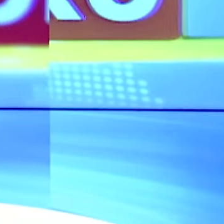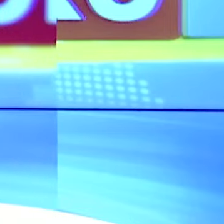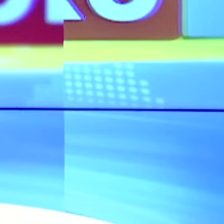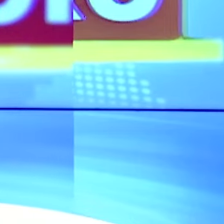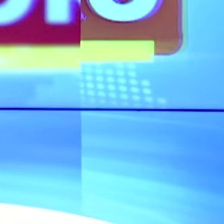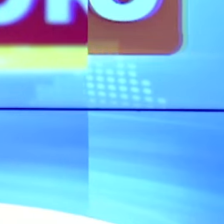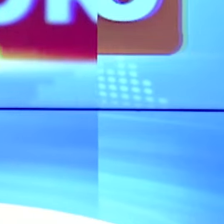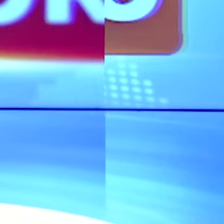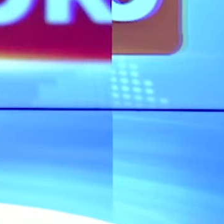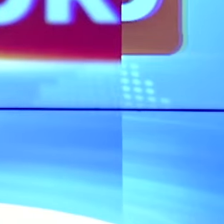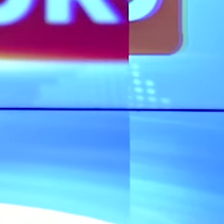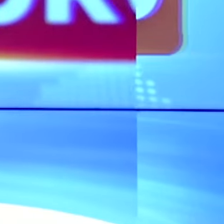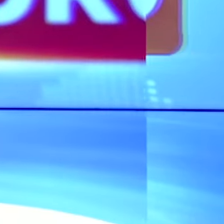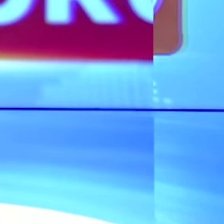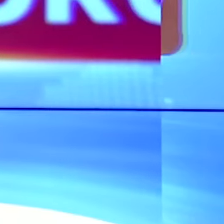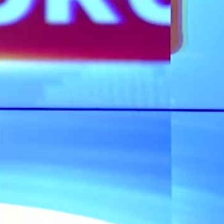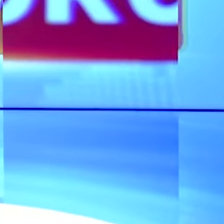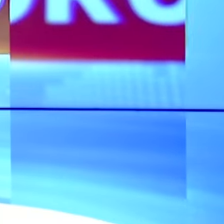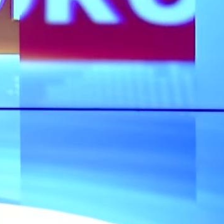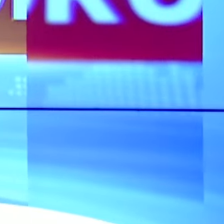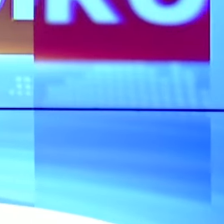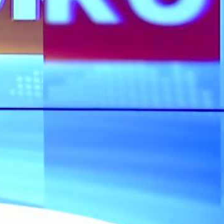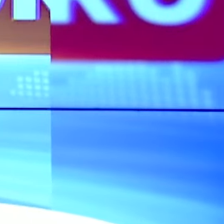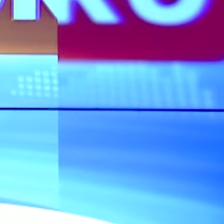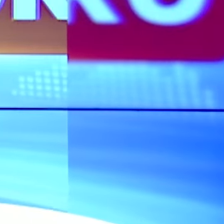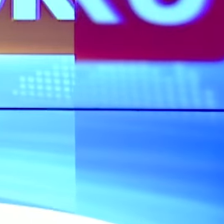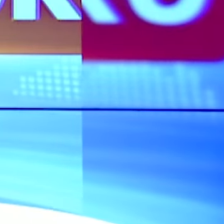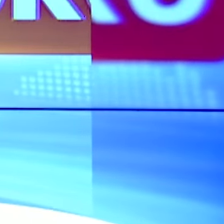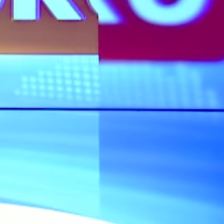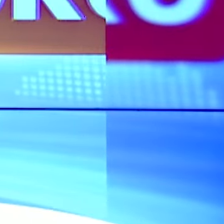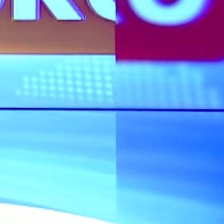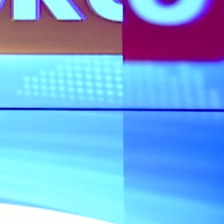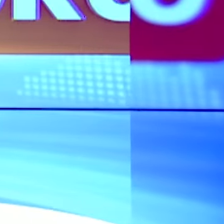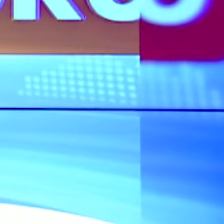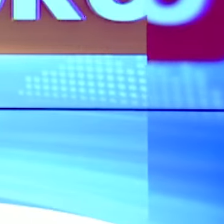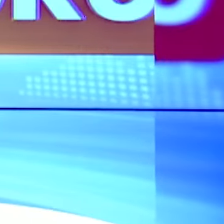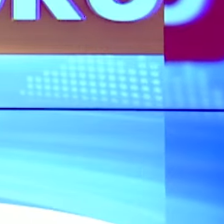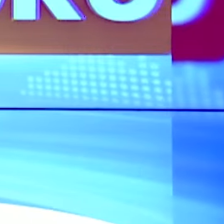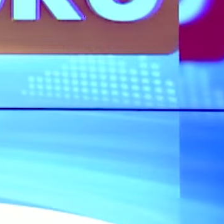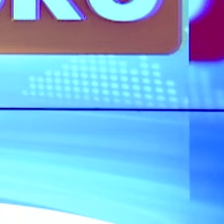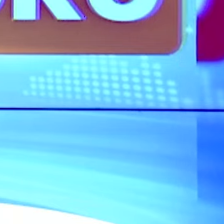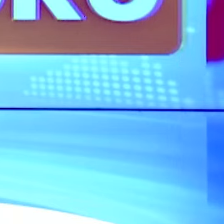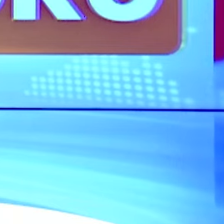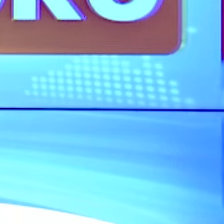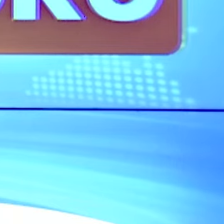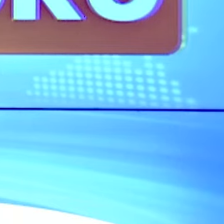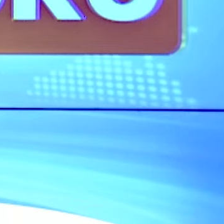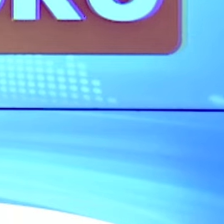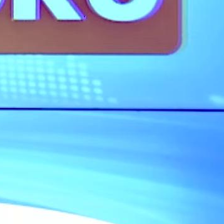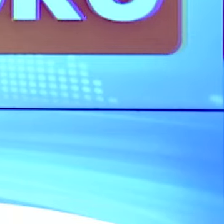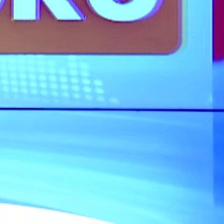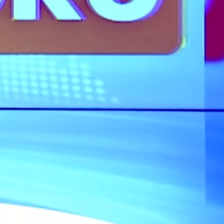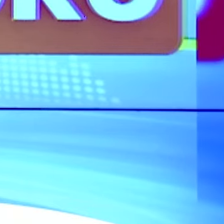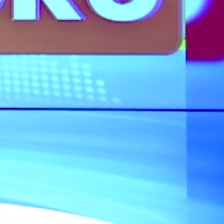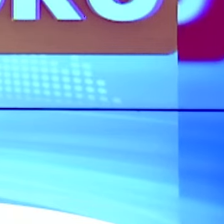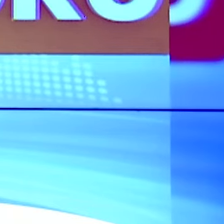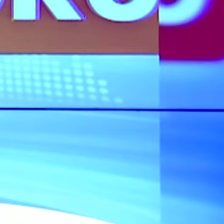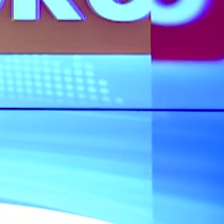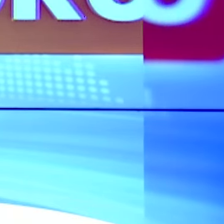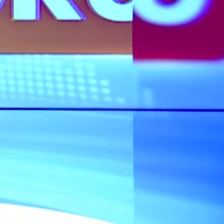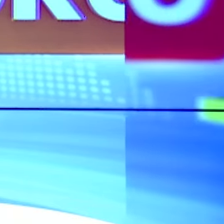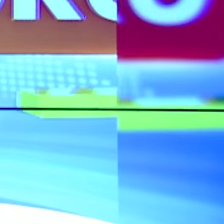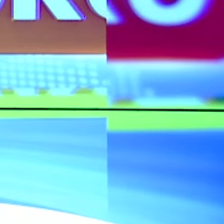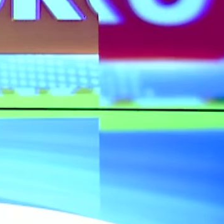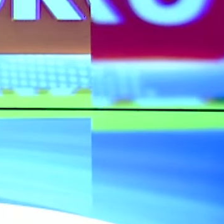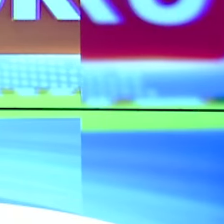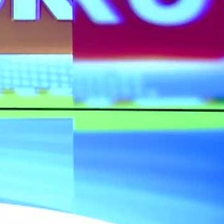neza gukurikiraho ibiganiro bya televiziyo Rwanda ngewe ndi Fiston Felix Abineza ndaje ngo mbagezeho amakuru ari kuvugwa kuri uyu